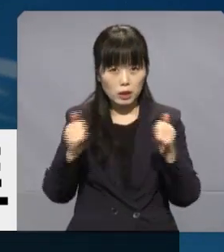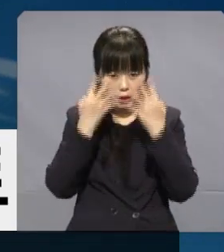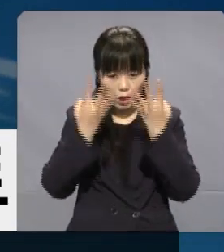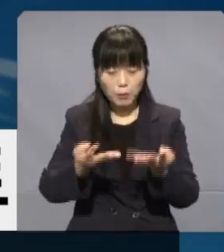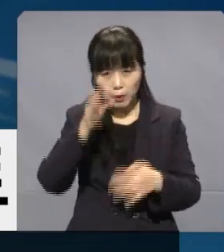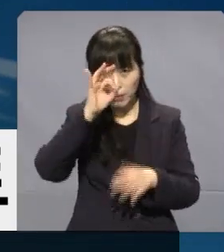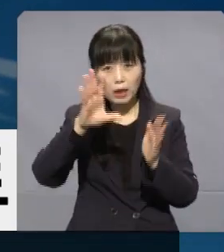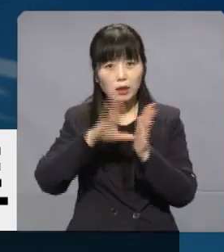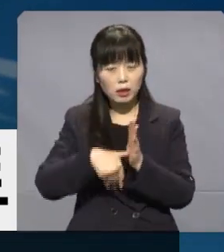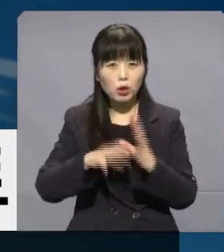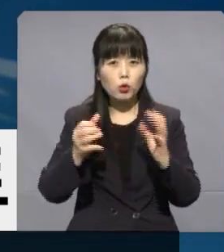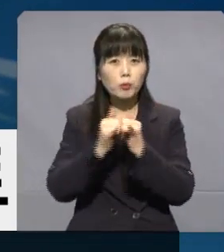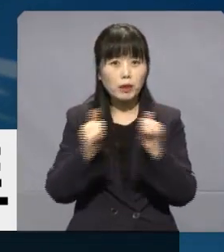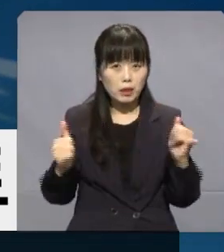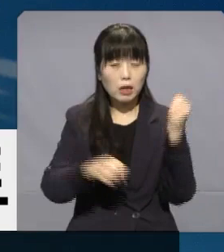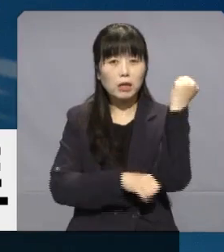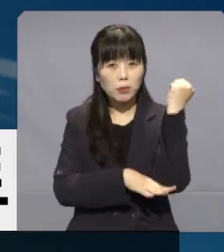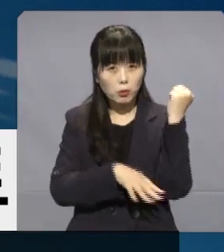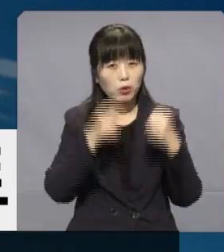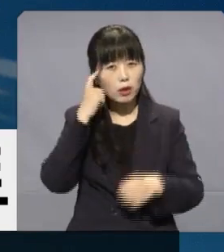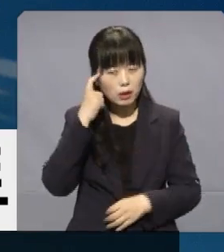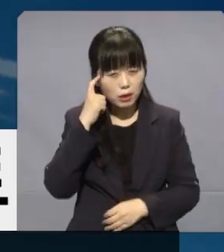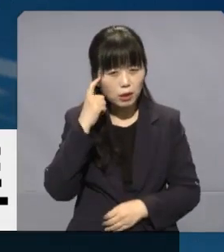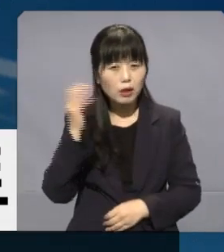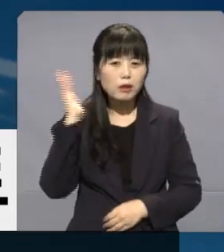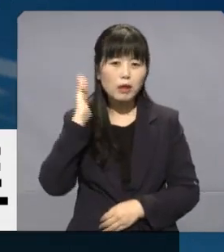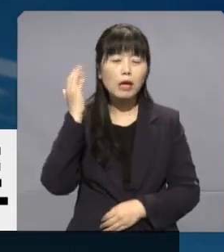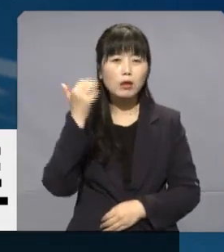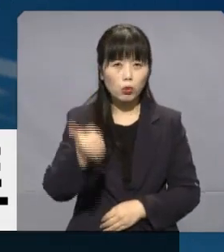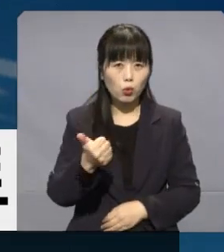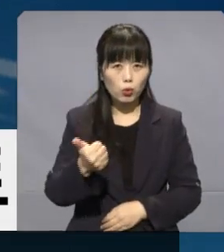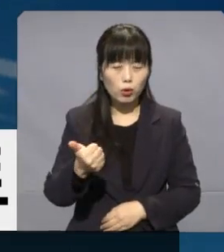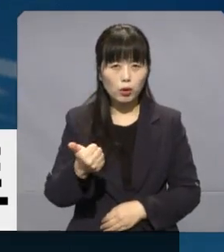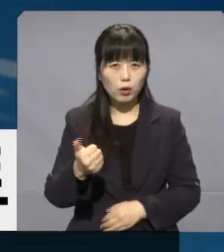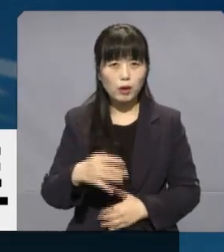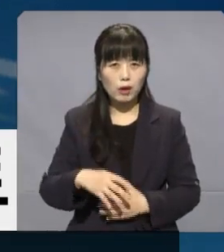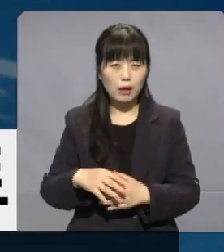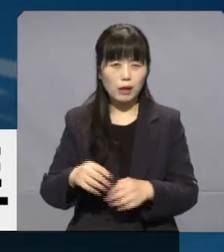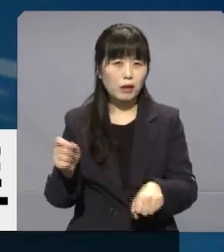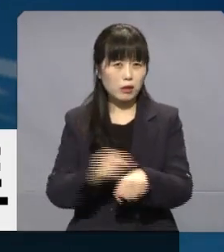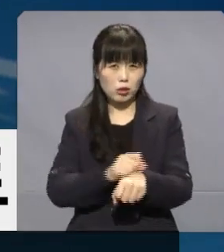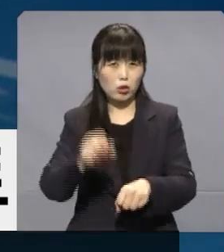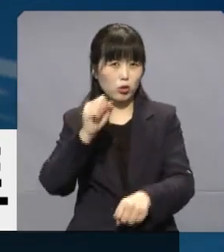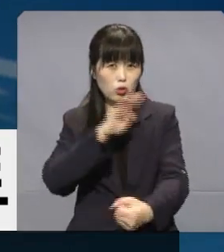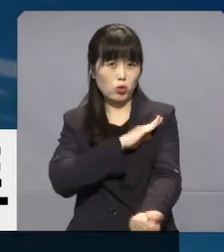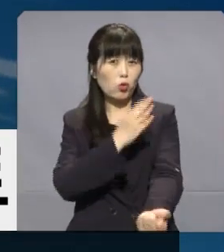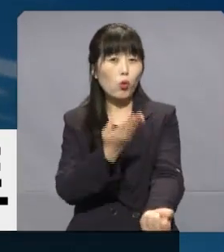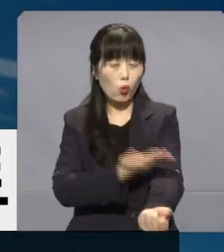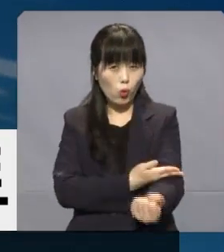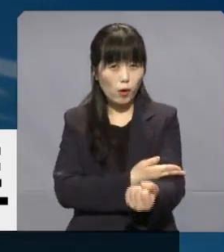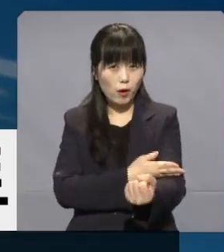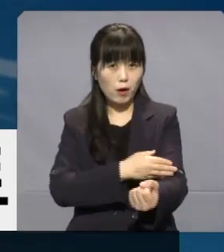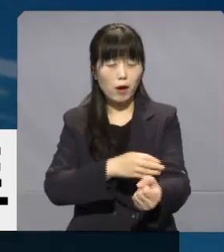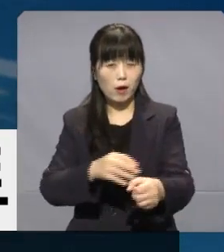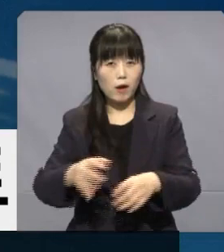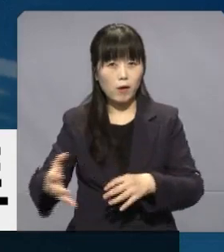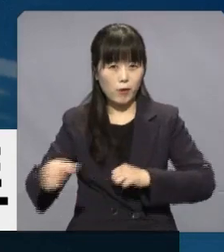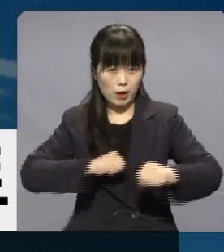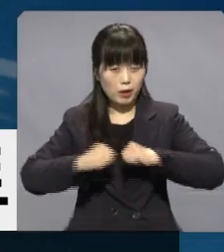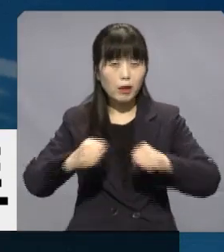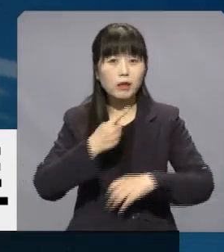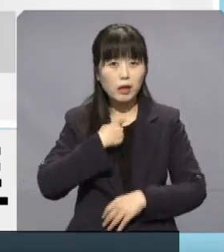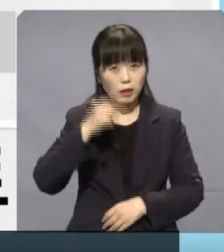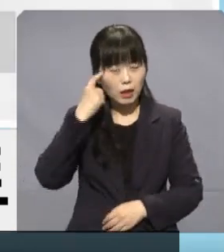경우에는 국민들의 기본적인 인식은 대통령이 무소불위의 특권을 행사한다라고 하는 데 방점을 찍고 있기